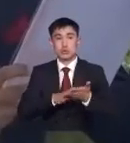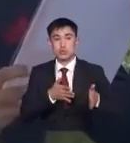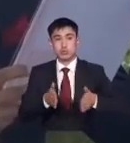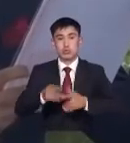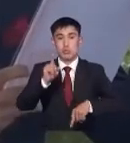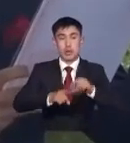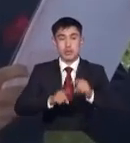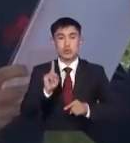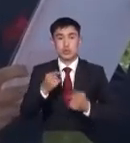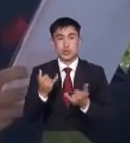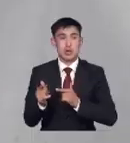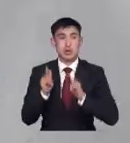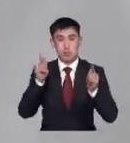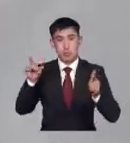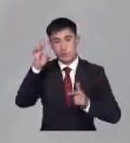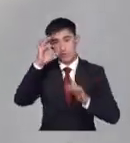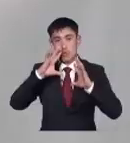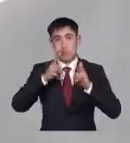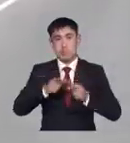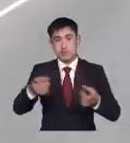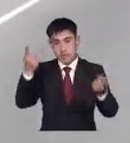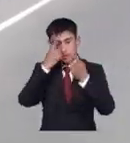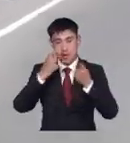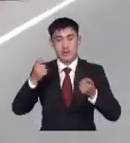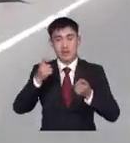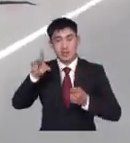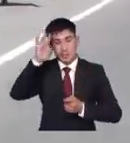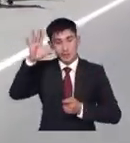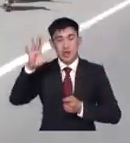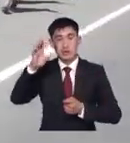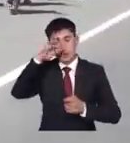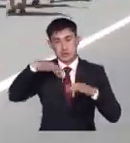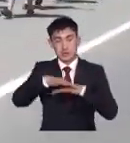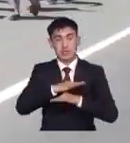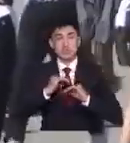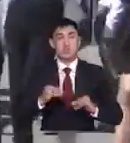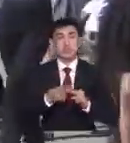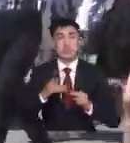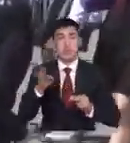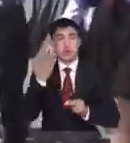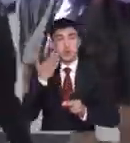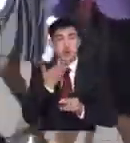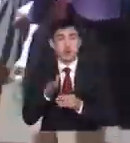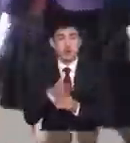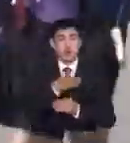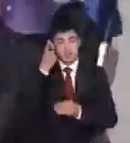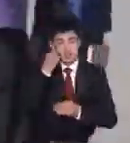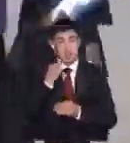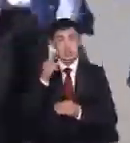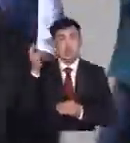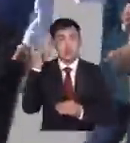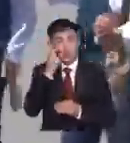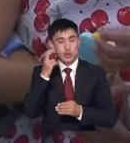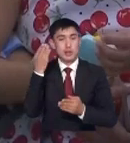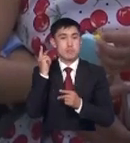предков. Те, кто уже громко по всему миру заявляет о Казахстане. Это дети. Те, кто с легкостью отделяет черное от белого и не нужны им